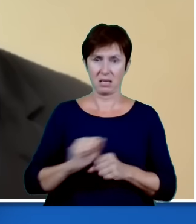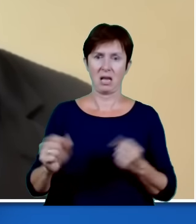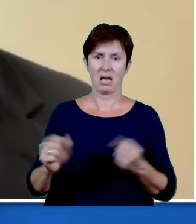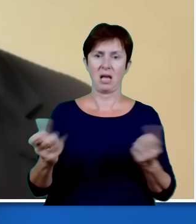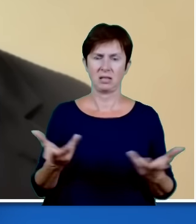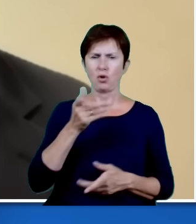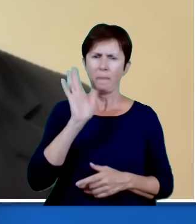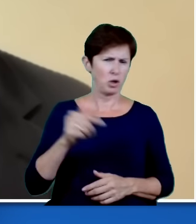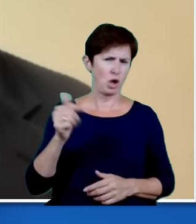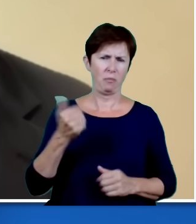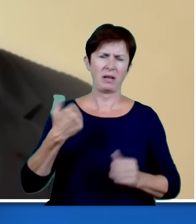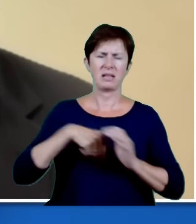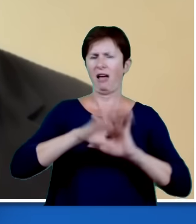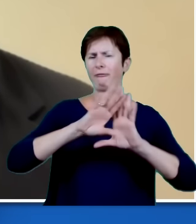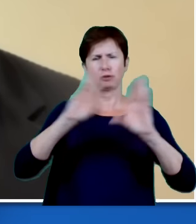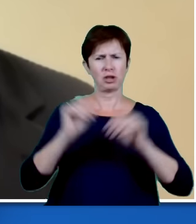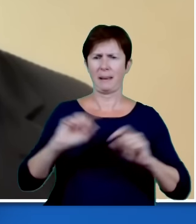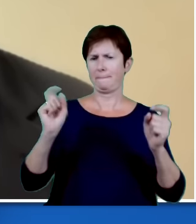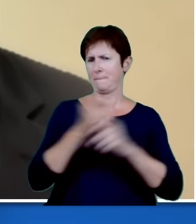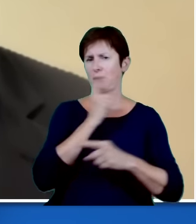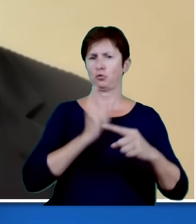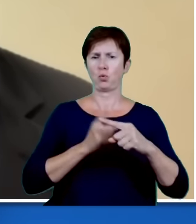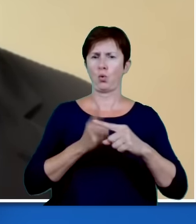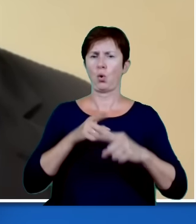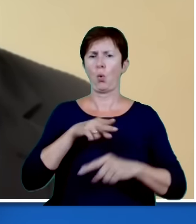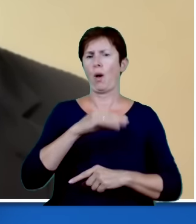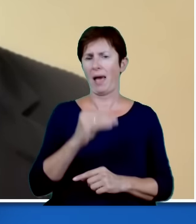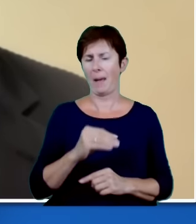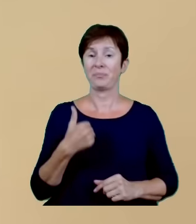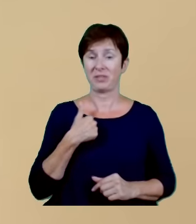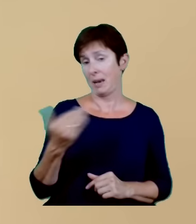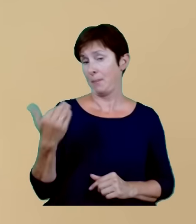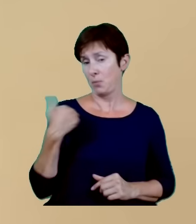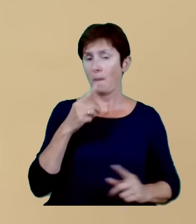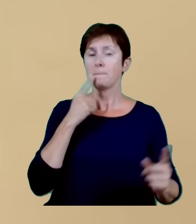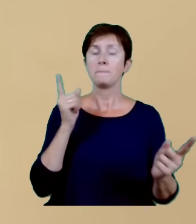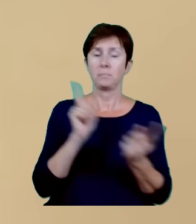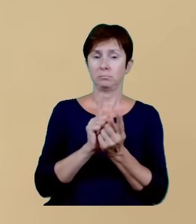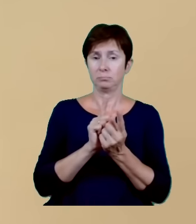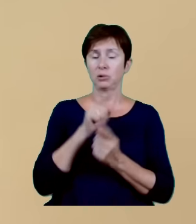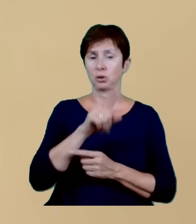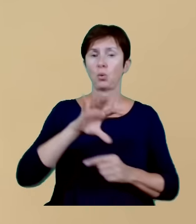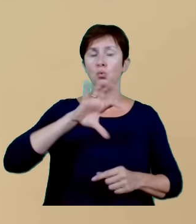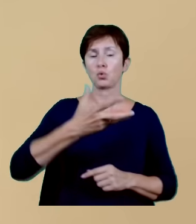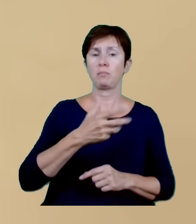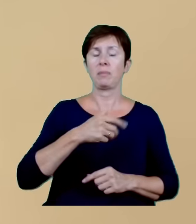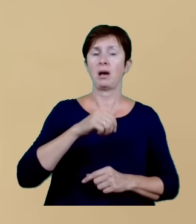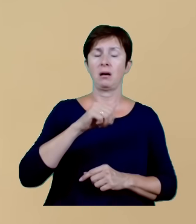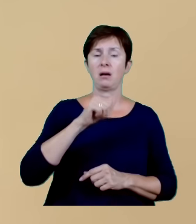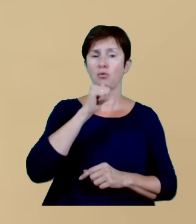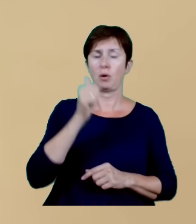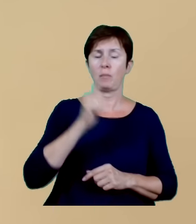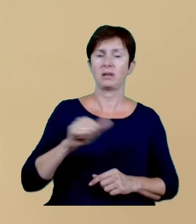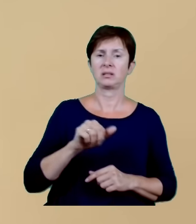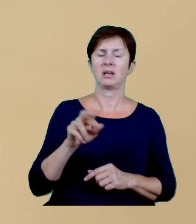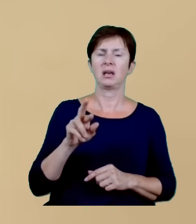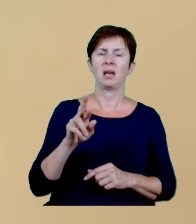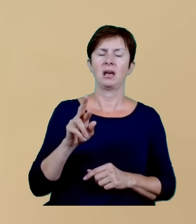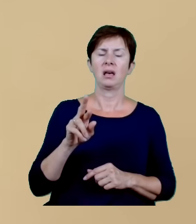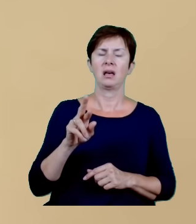wszystkie kraje członkowskie Ja pytałem na spotkaniu grupy europejskich konserwatystów i reformatorów panią